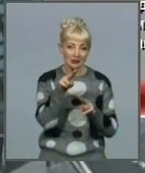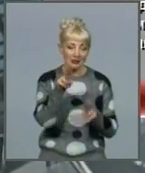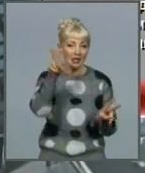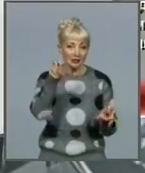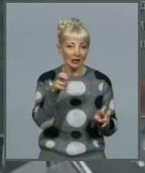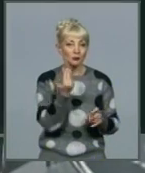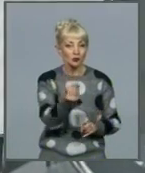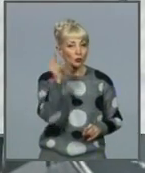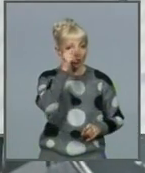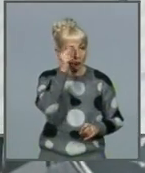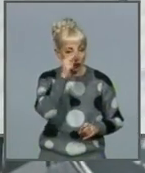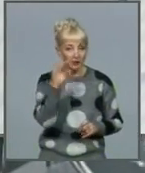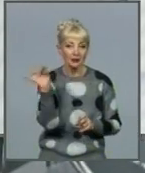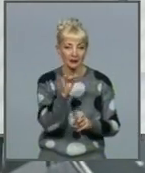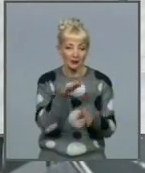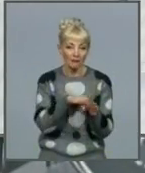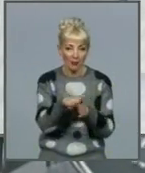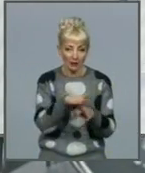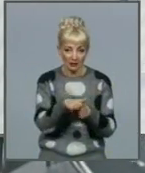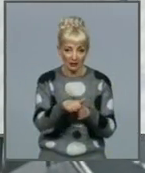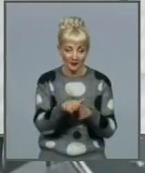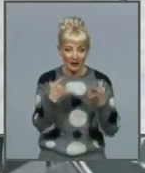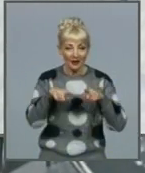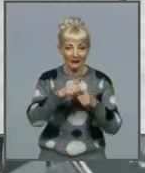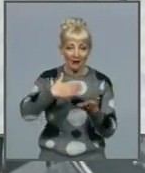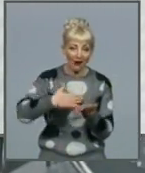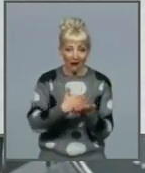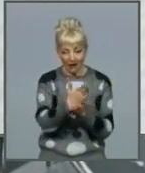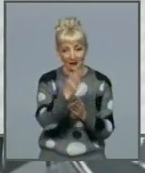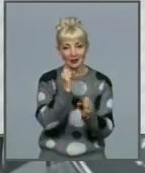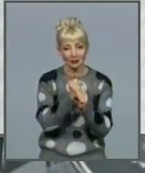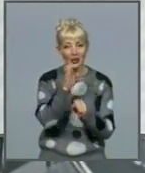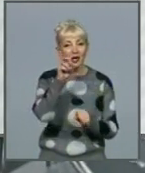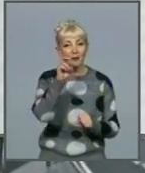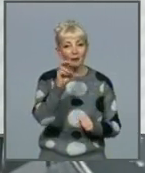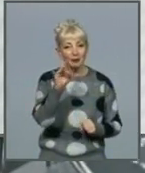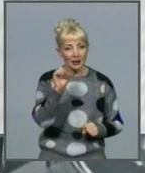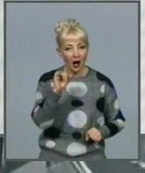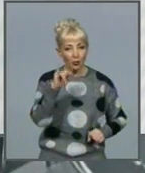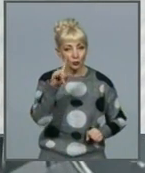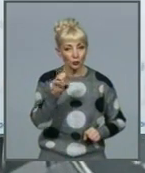виконання. Відповідна карта працює з браузера. Її можна знайти за посиланням